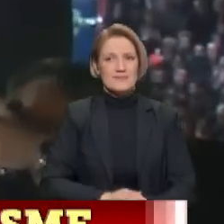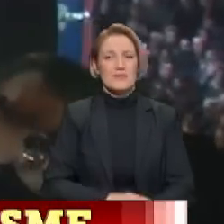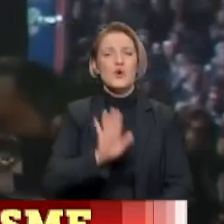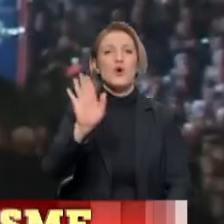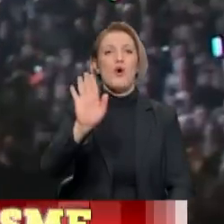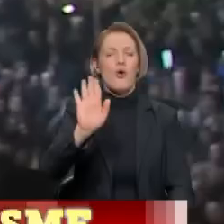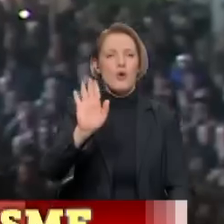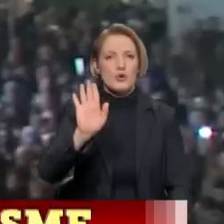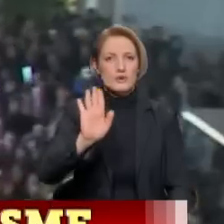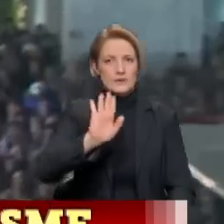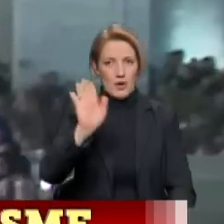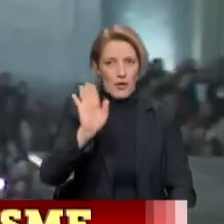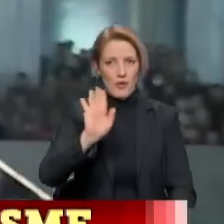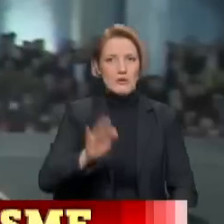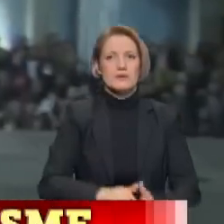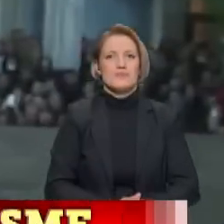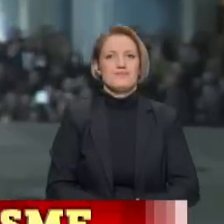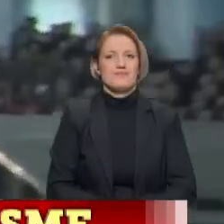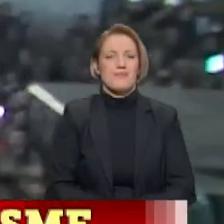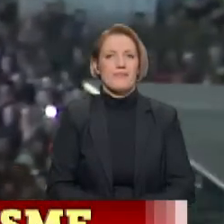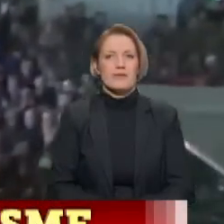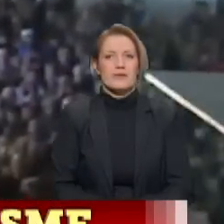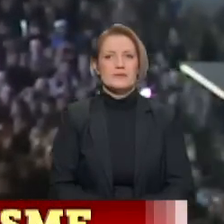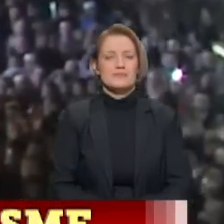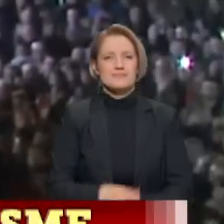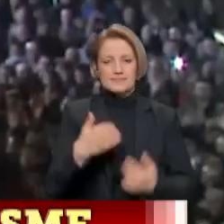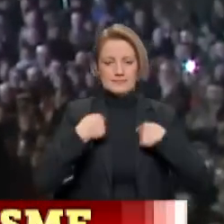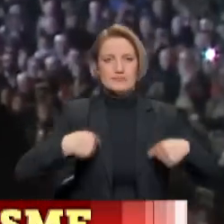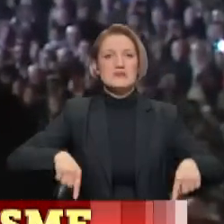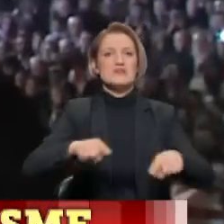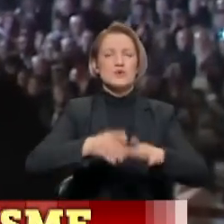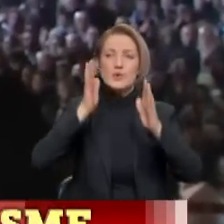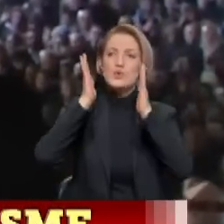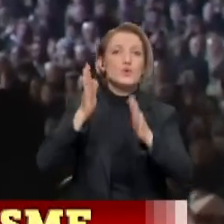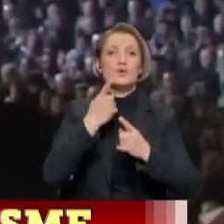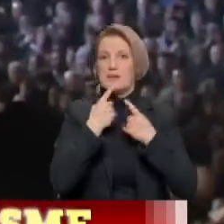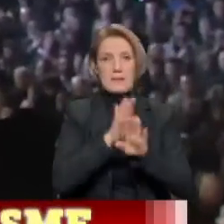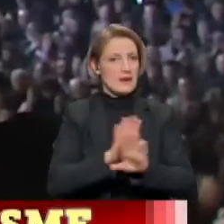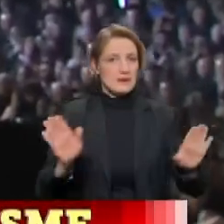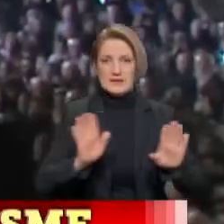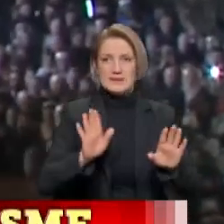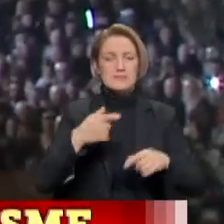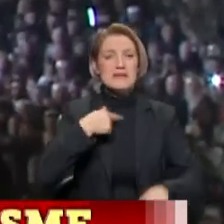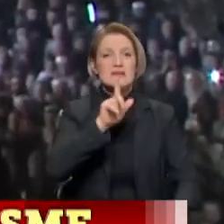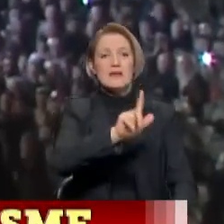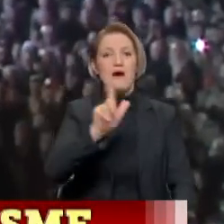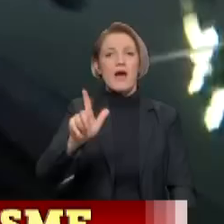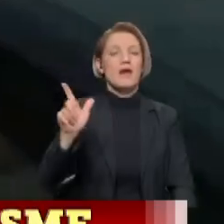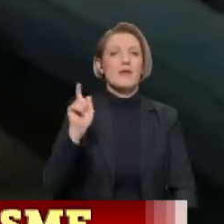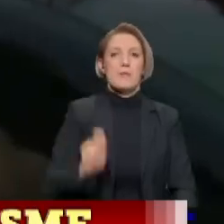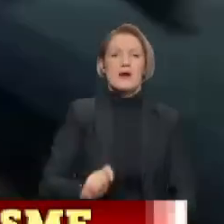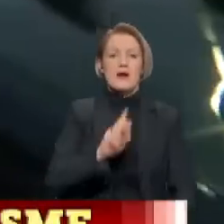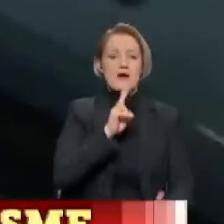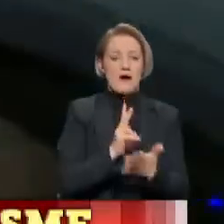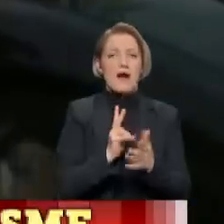Yok yok yok. Yok. Biz yuhlamayız. Biz gereğini yaparız.